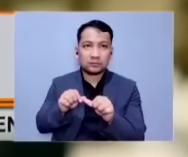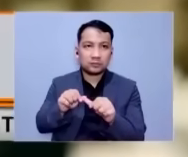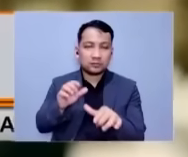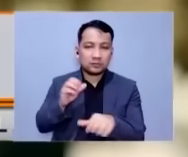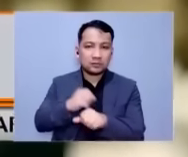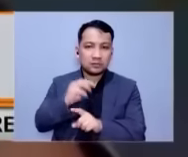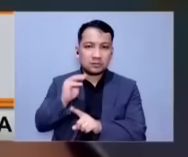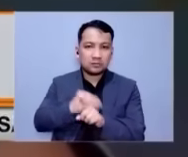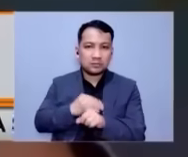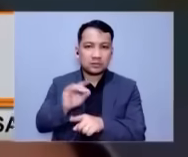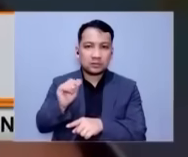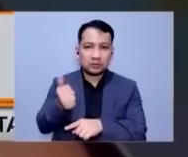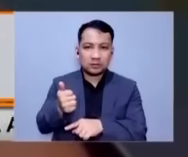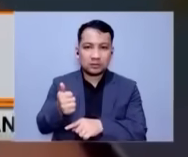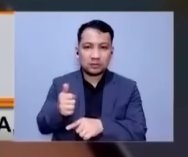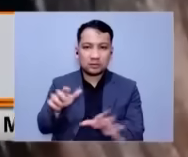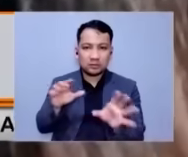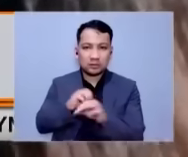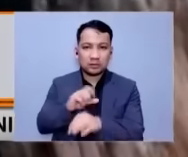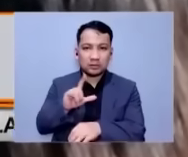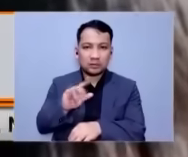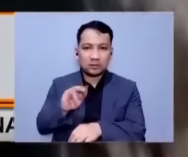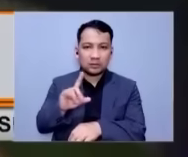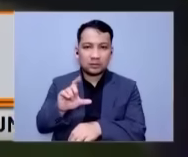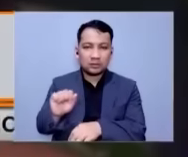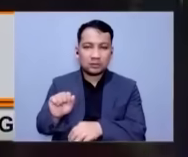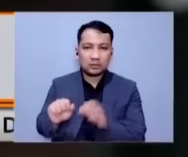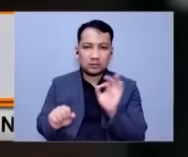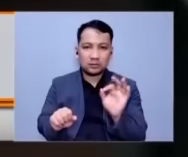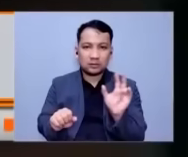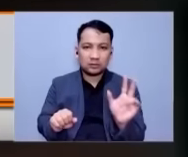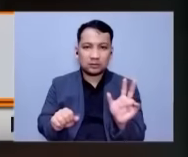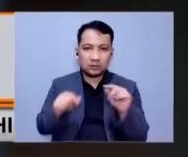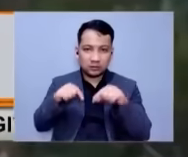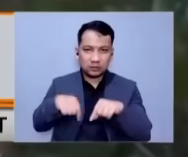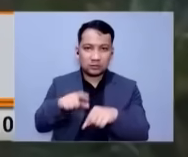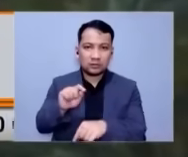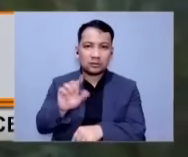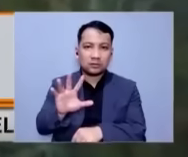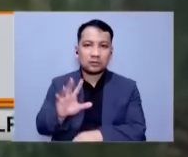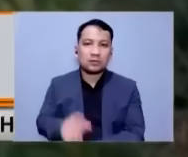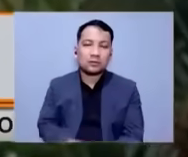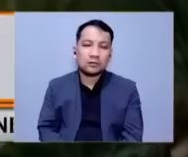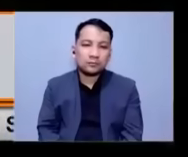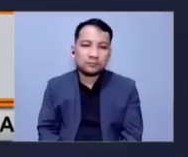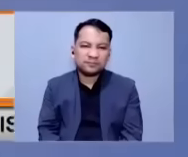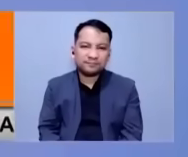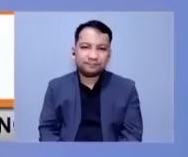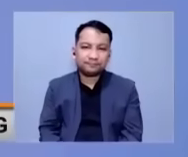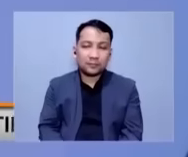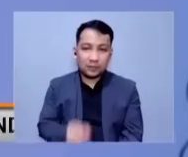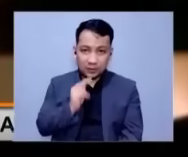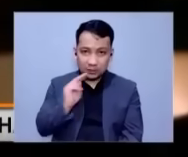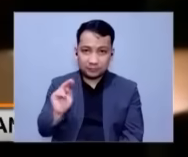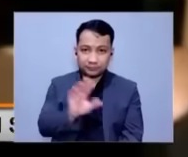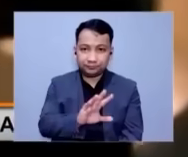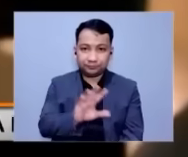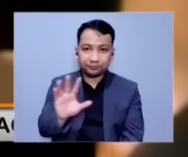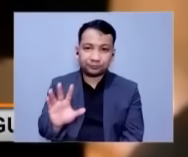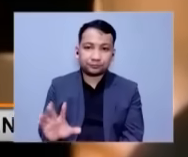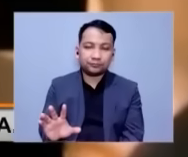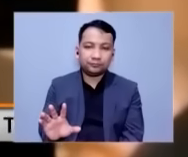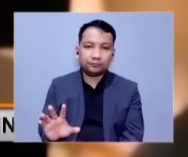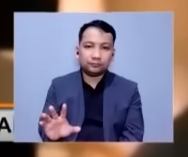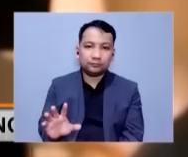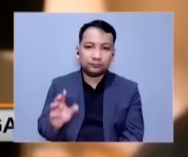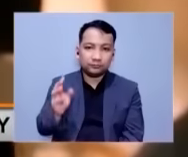10 pagkatapos ng Linlang, 9:30 p.m. dito sa TV5. Nagbabalita mula sa